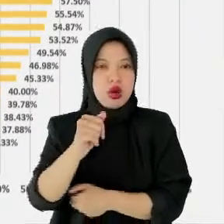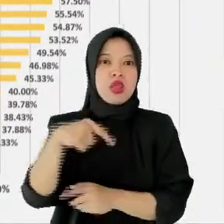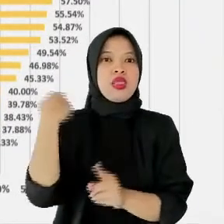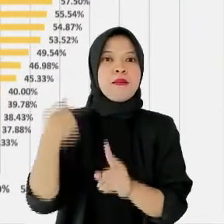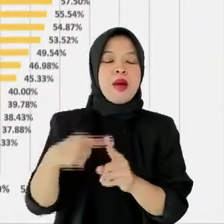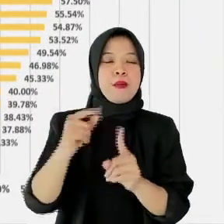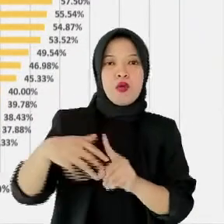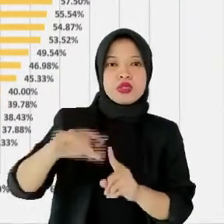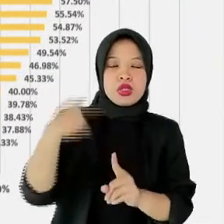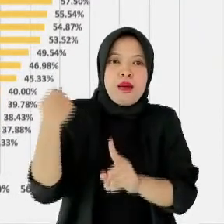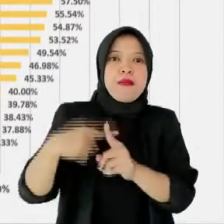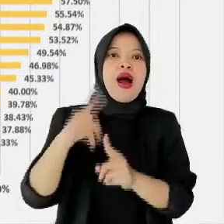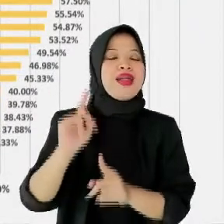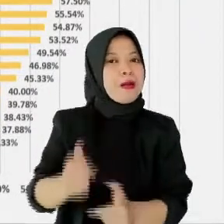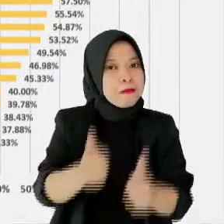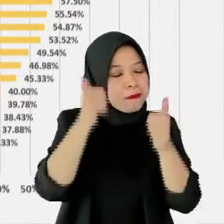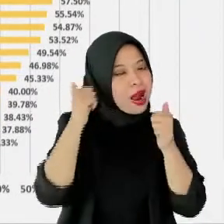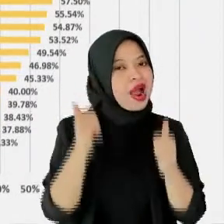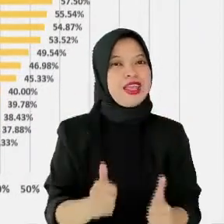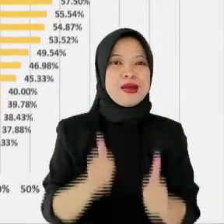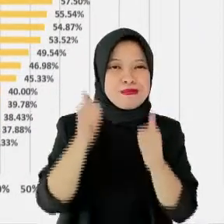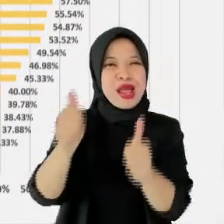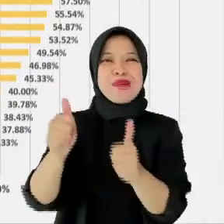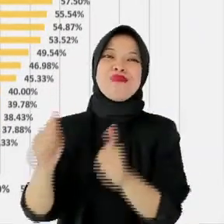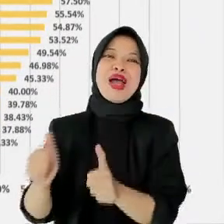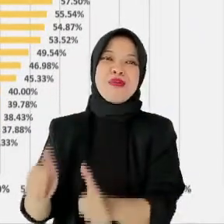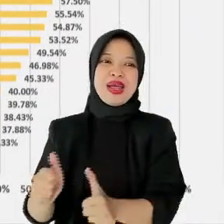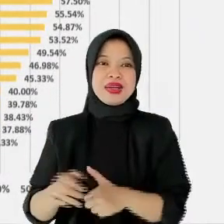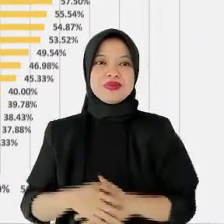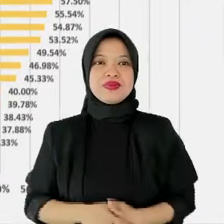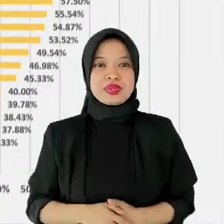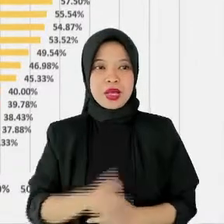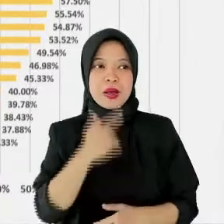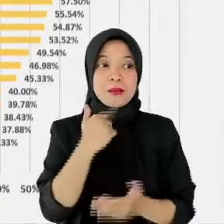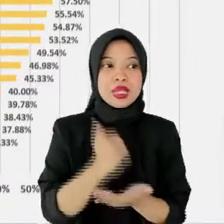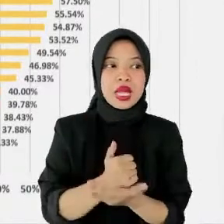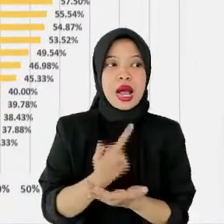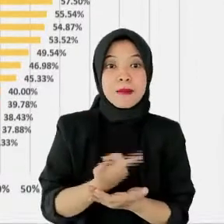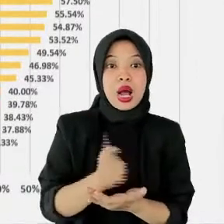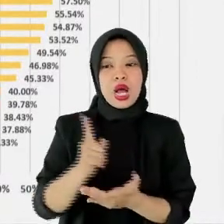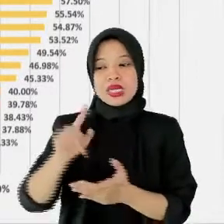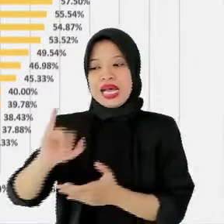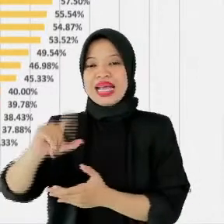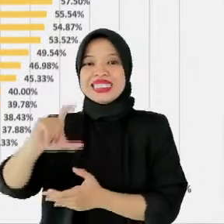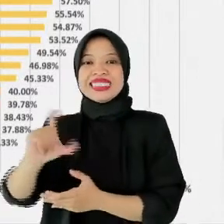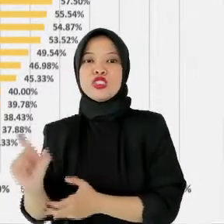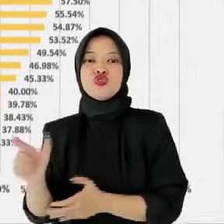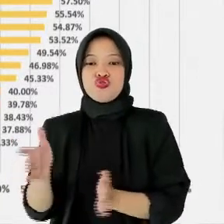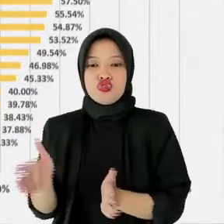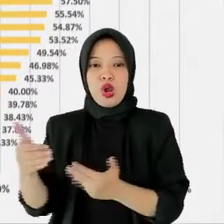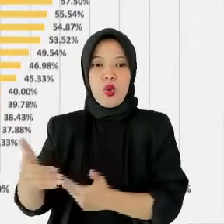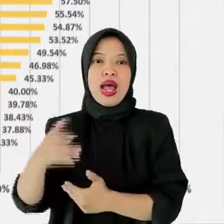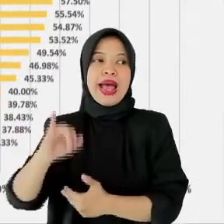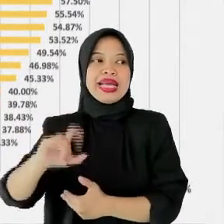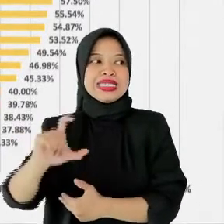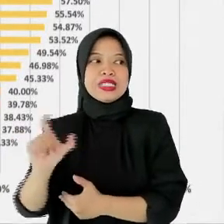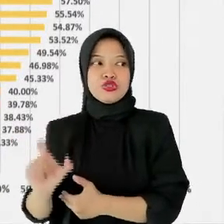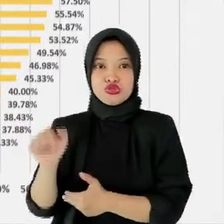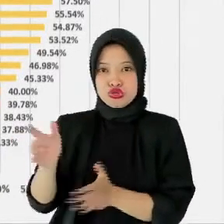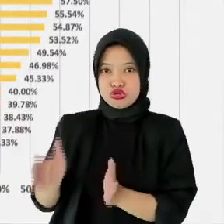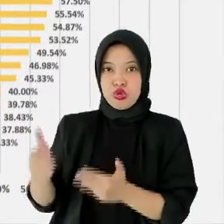lagi provinsinya. Betul, sudah jauh lebih baik lagi. Nah, tapi mungkin catatannya sekarang kita ke ICU. Kan kita paham juga